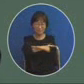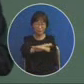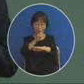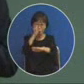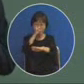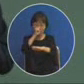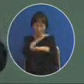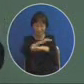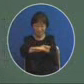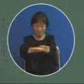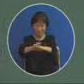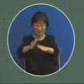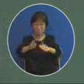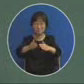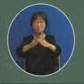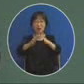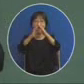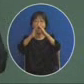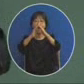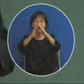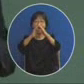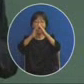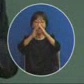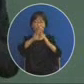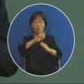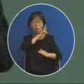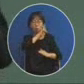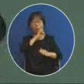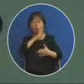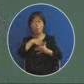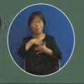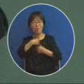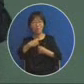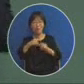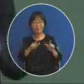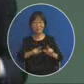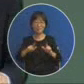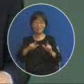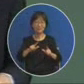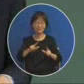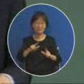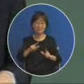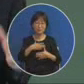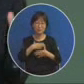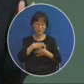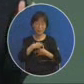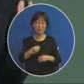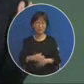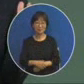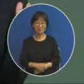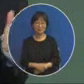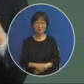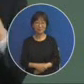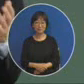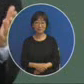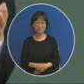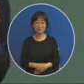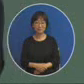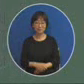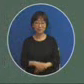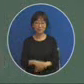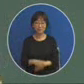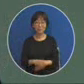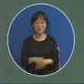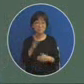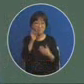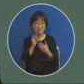nice. It'd be great. 여러분 집을 잘 지으면 편리하고 잘 살 수가 있죠. Because then it'd be very convenient and you'd be able to live a good life. 여러분 막 몇십억짜리 또 집을